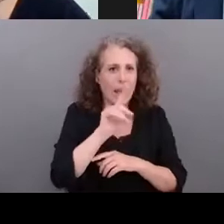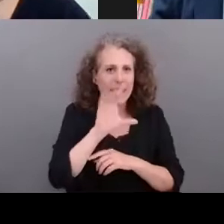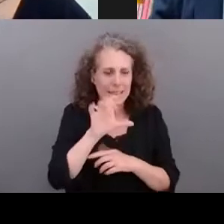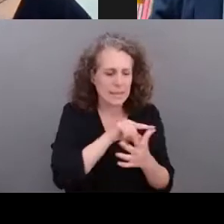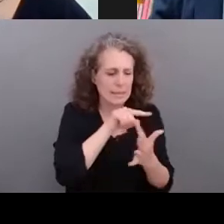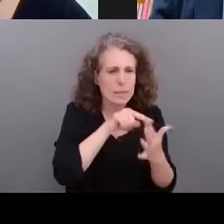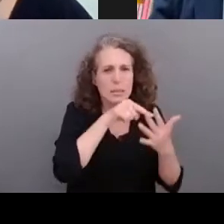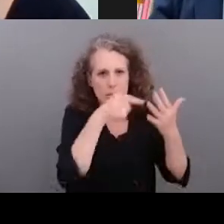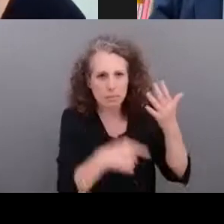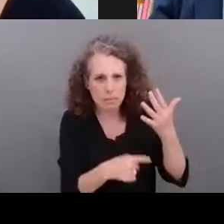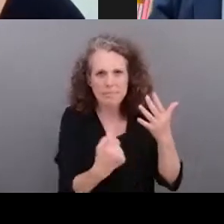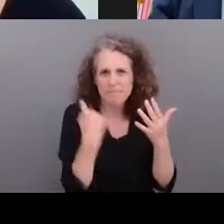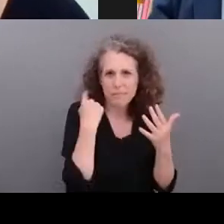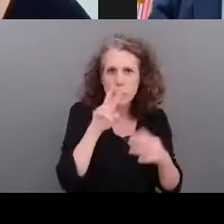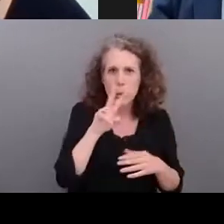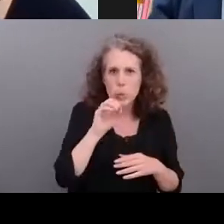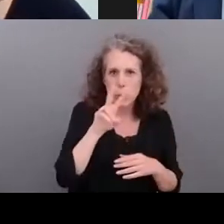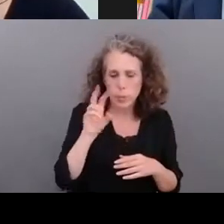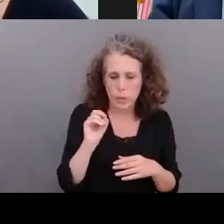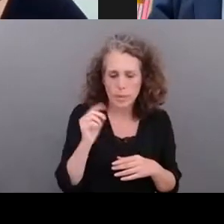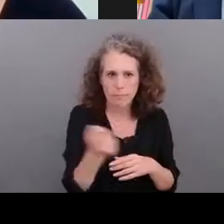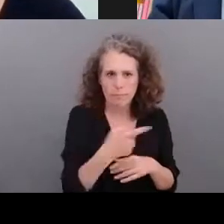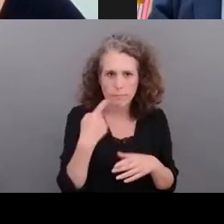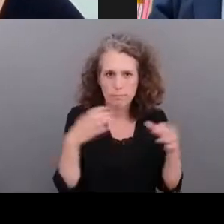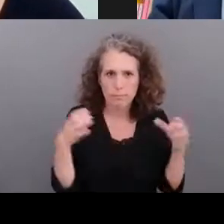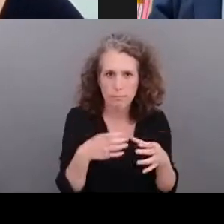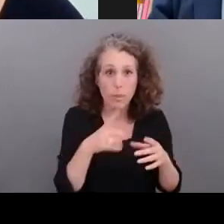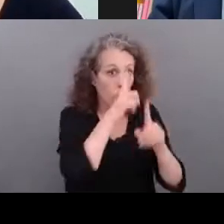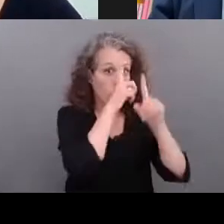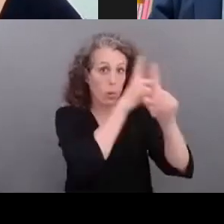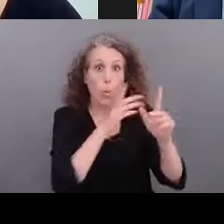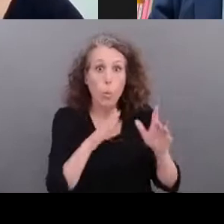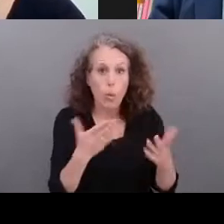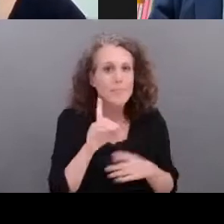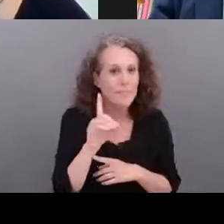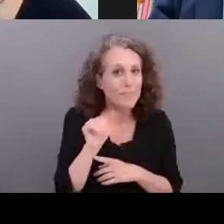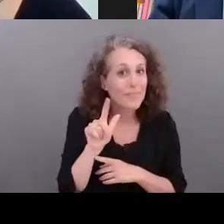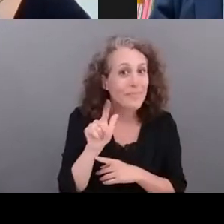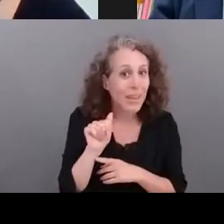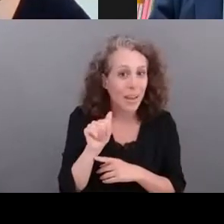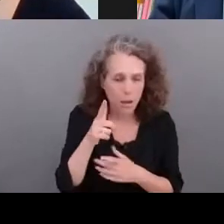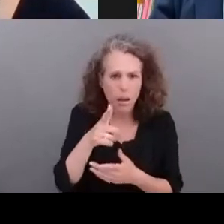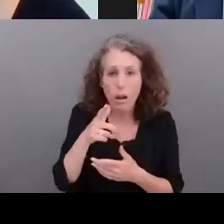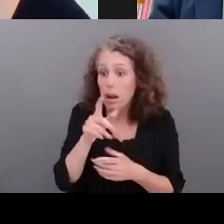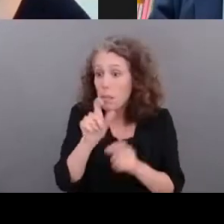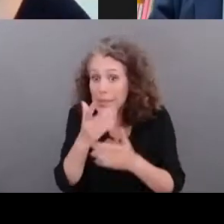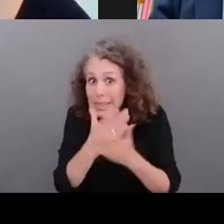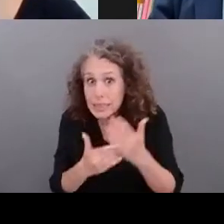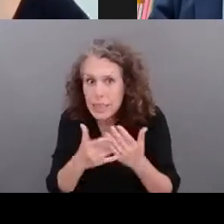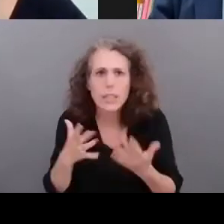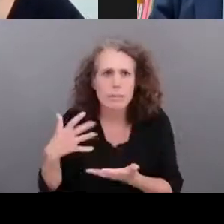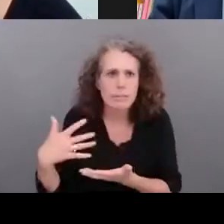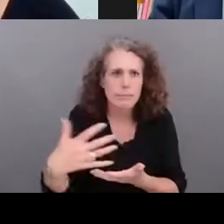et l'IDDC, et tout au long de 2020. L'objectif de cette initiative était de collecter des données vis-à-vis des